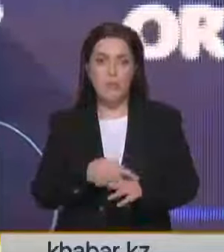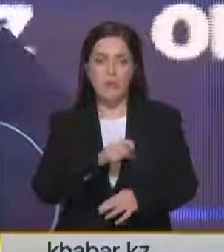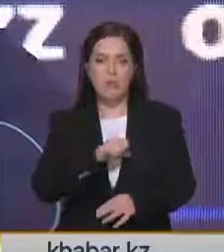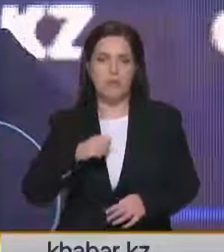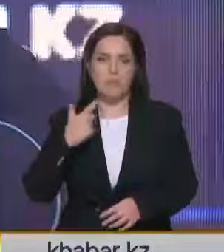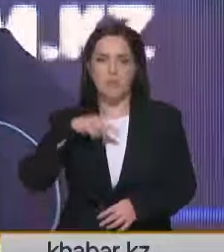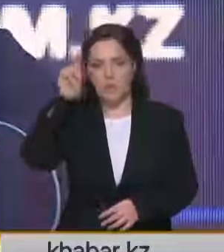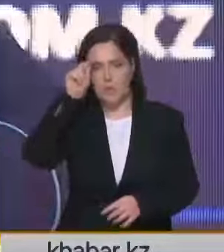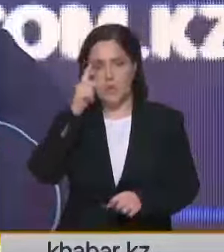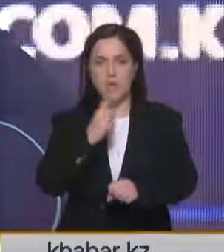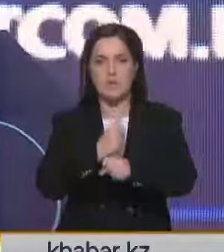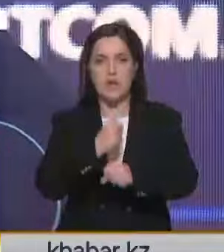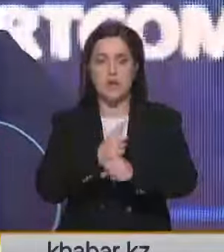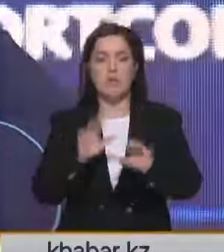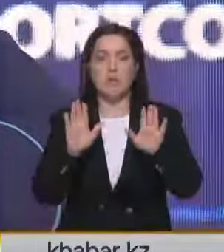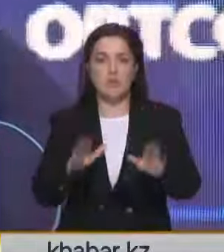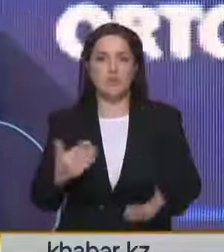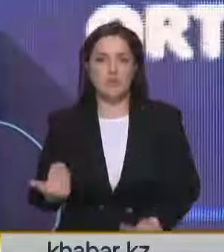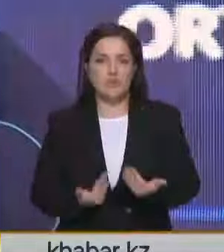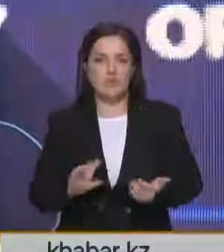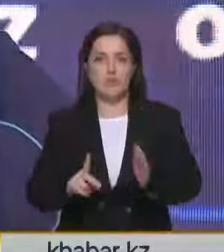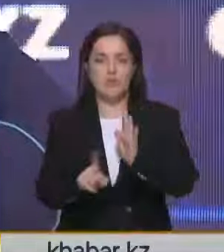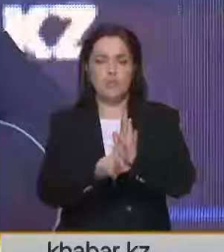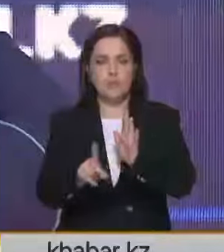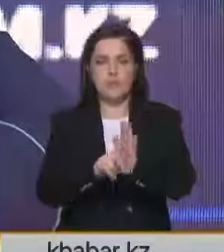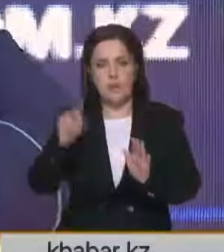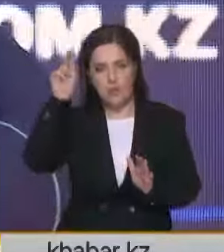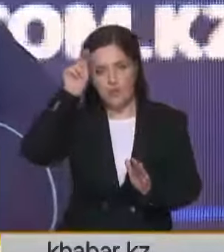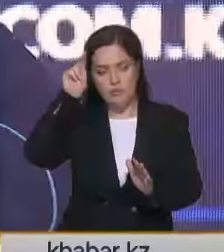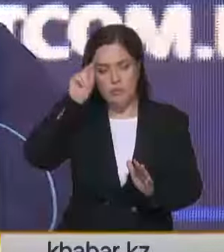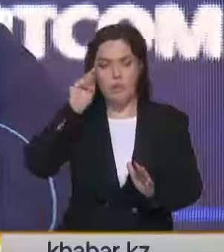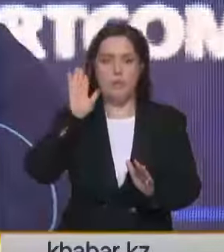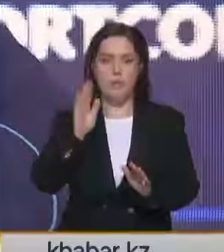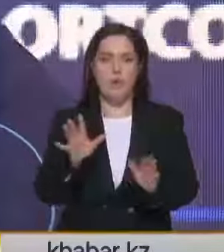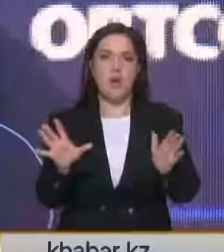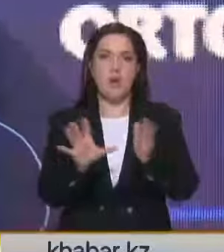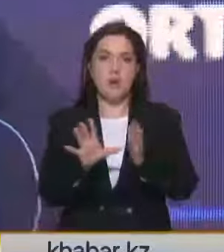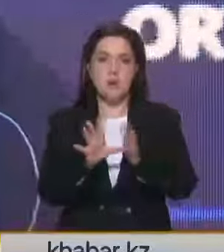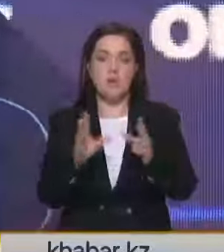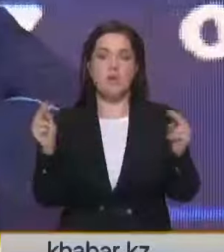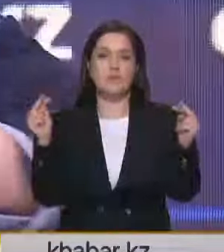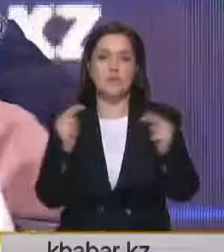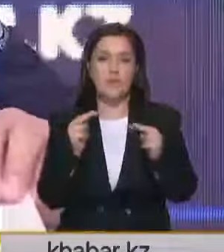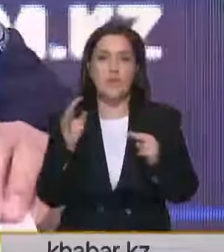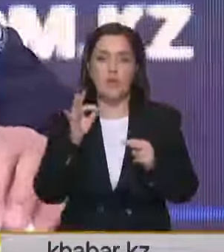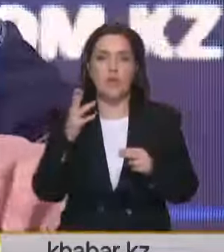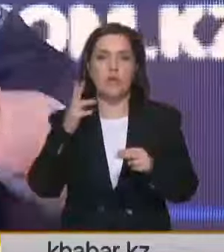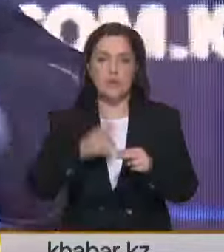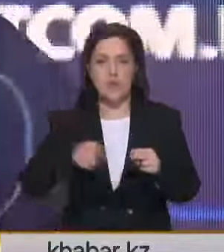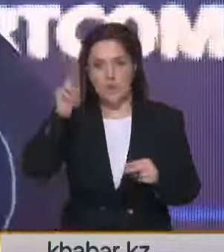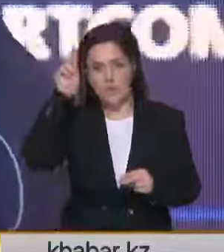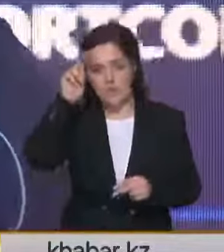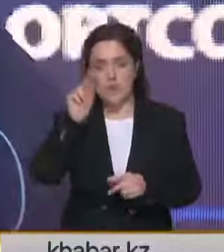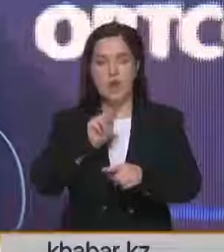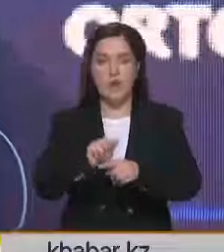самоподготовка водителей и онлайн-обучение. Работаем также над полным переходом на электронные свидетельства об окончании курсов